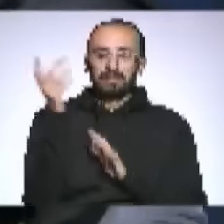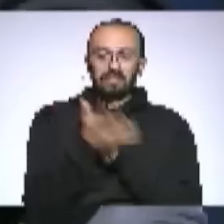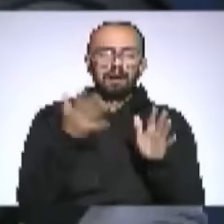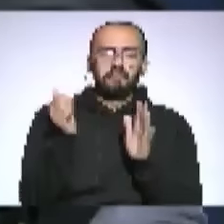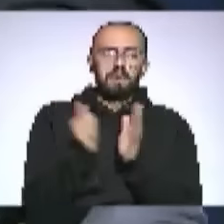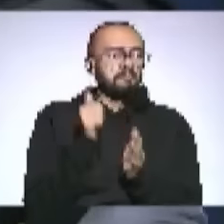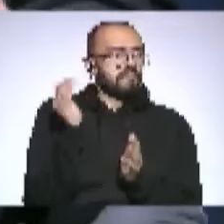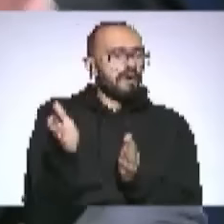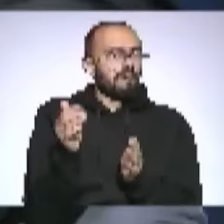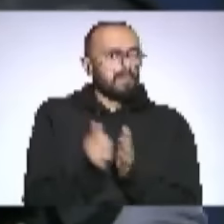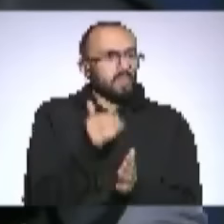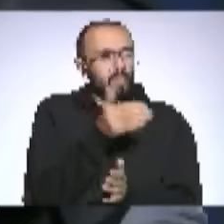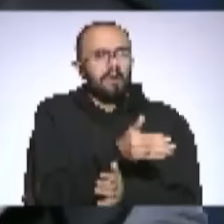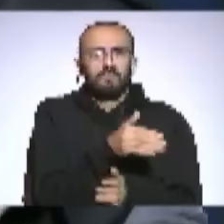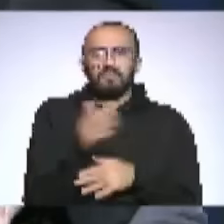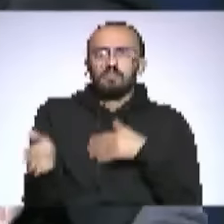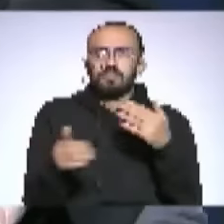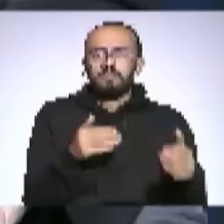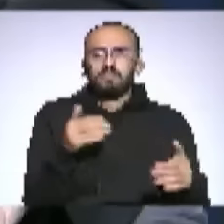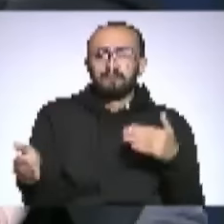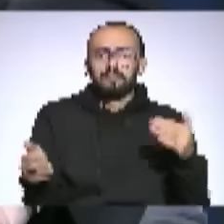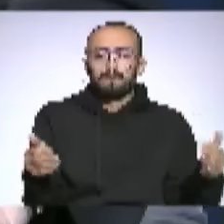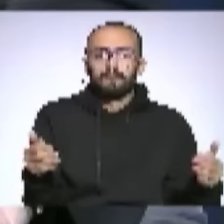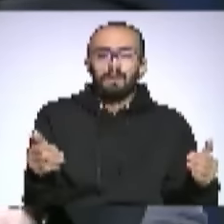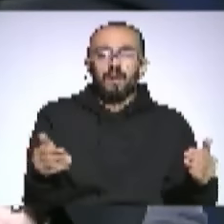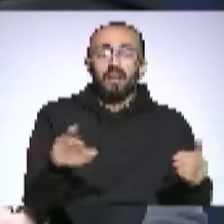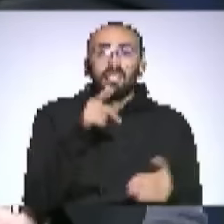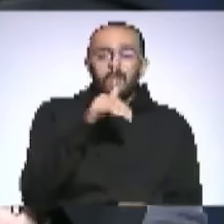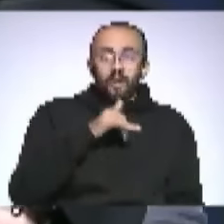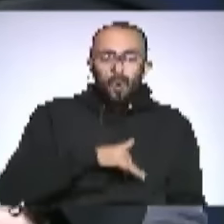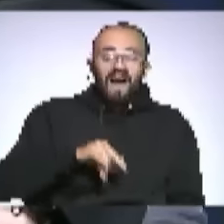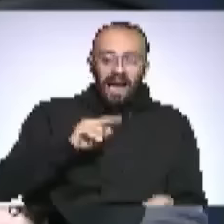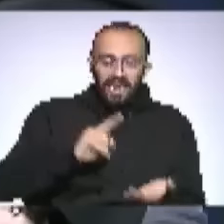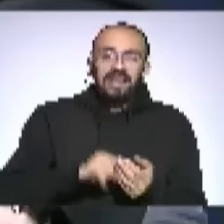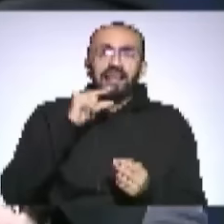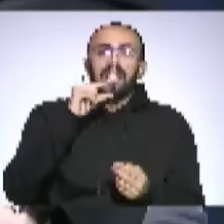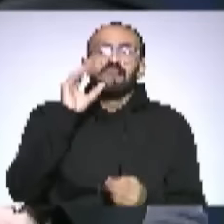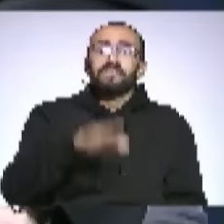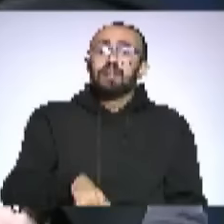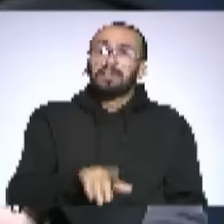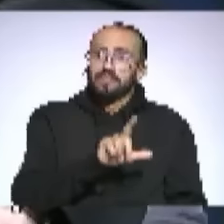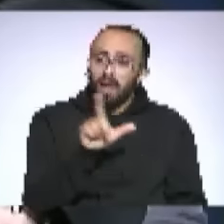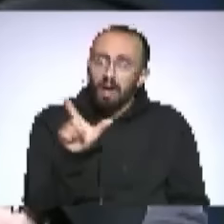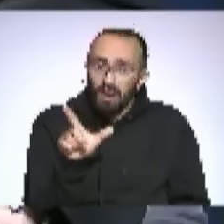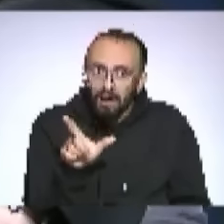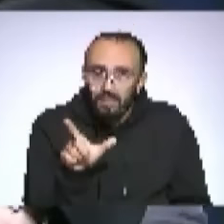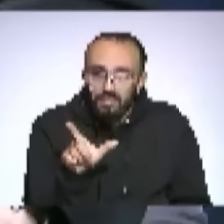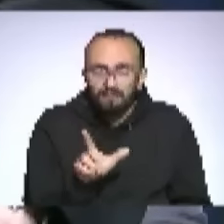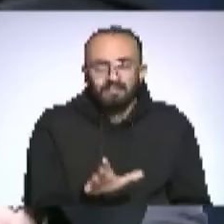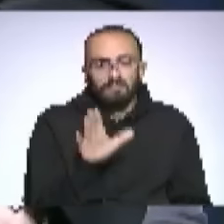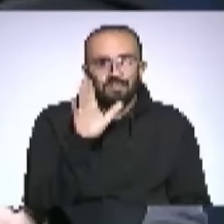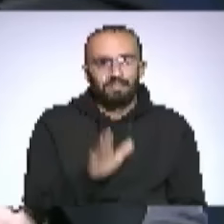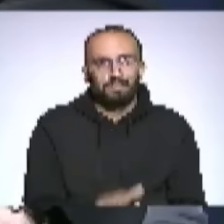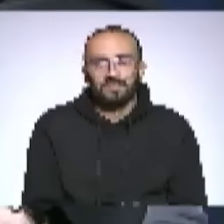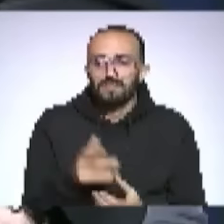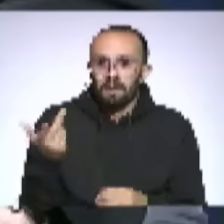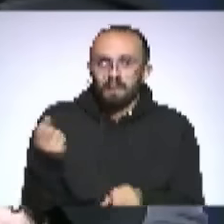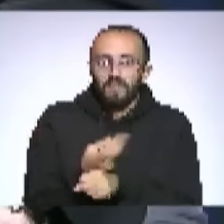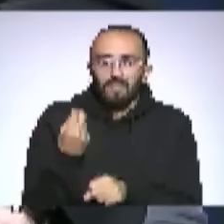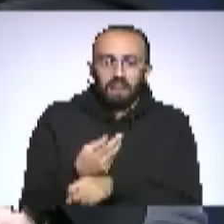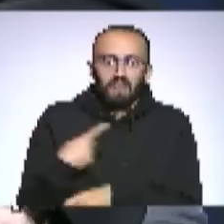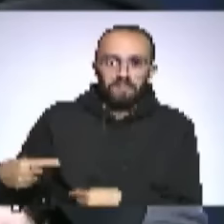بره البيت وجوه البيت القصص اللي بقولها دي فعندك ما يؤكد في الحوار المتبادل انه لازال بيخط